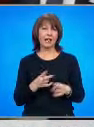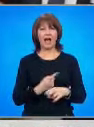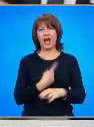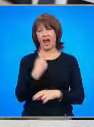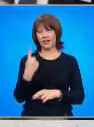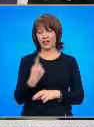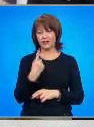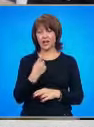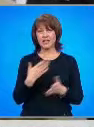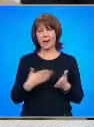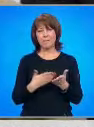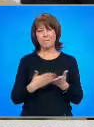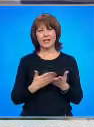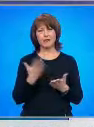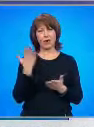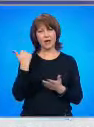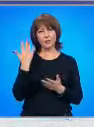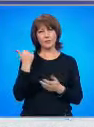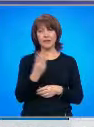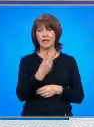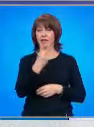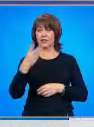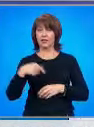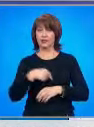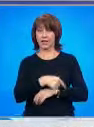3 часа, както е било досега.